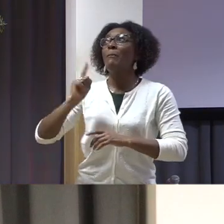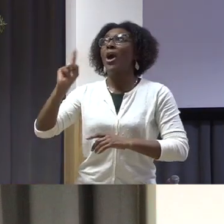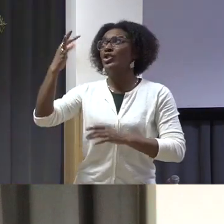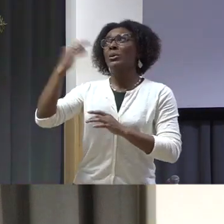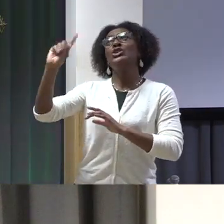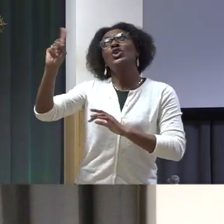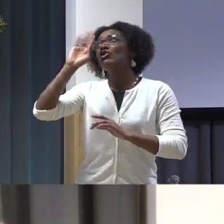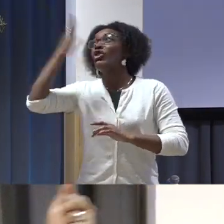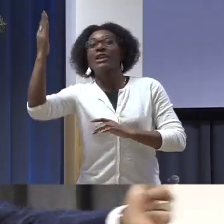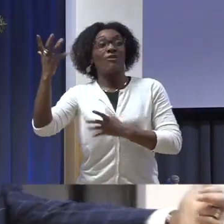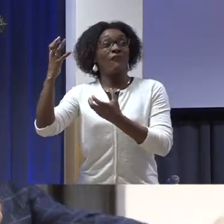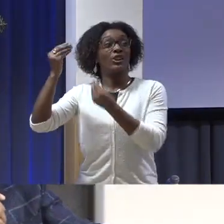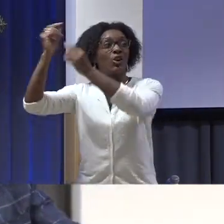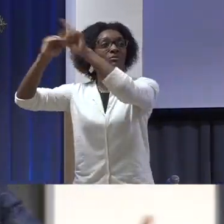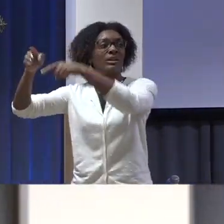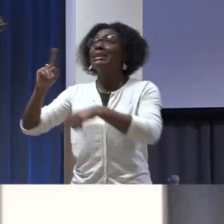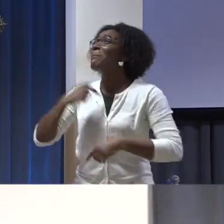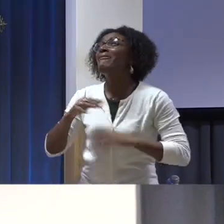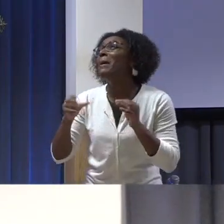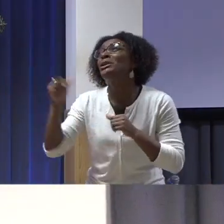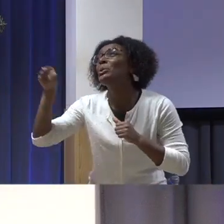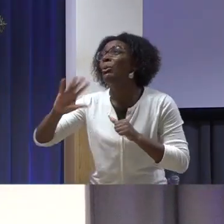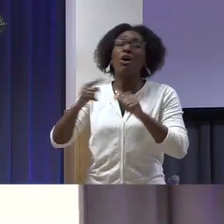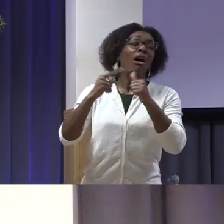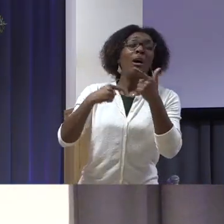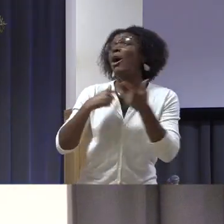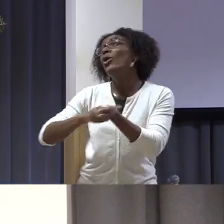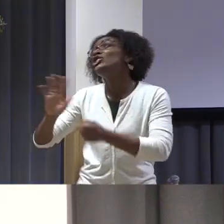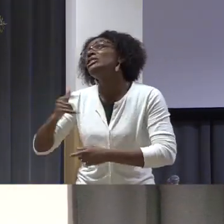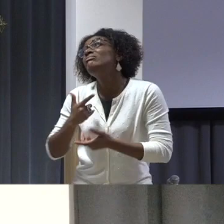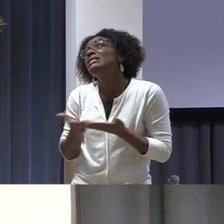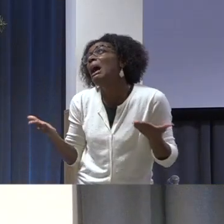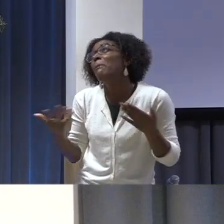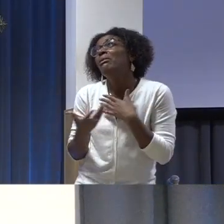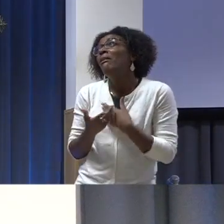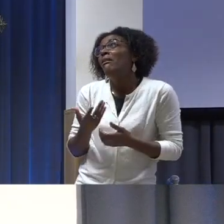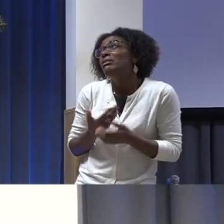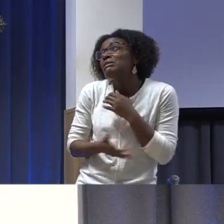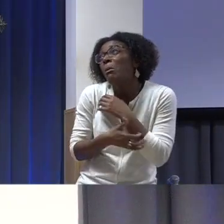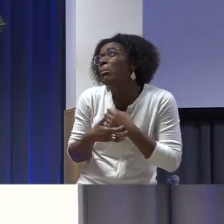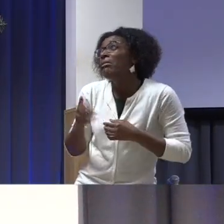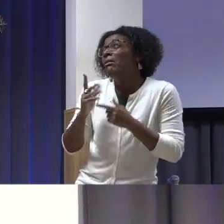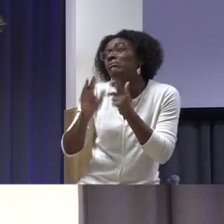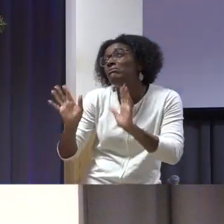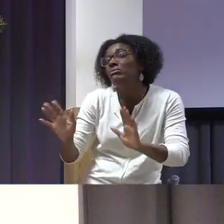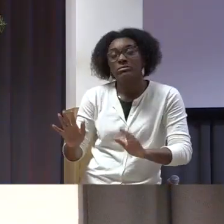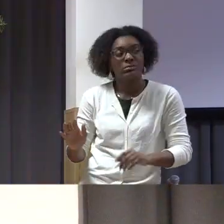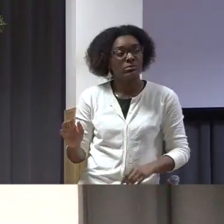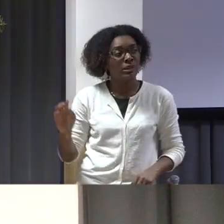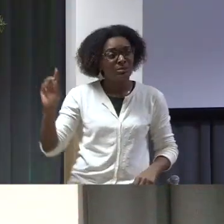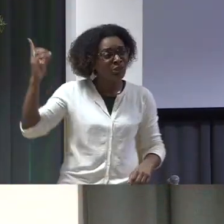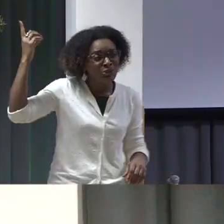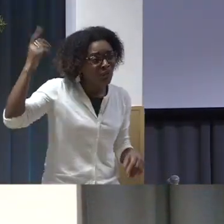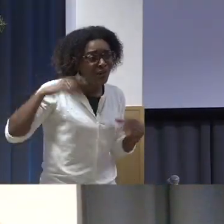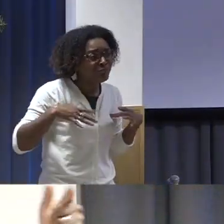il va lui parler de sa famille il va lui parler de ses origines modestes le dieu de la bible n'a rien à